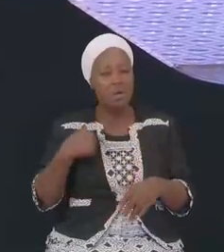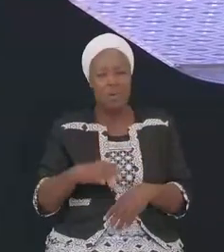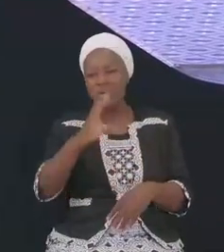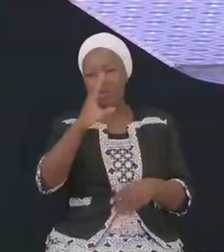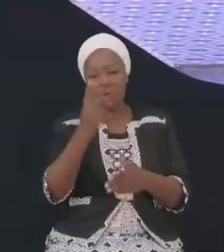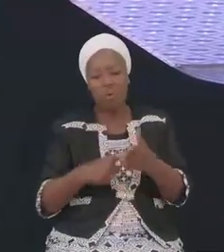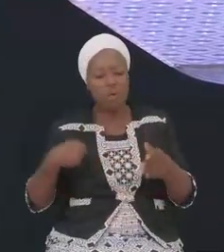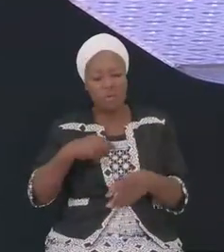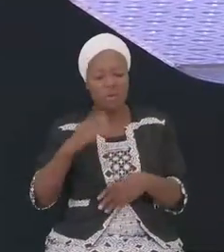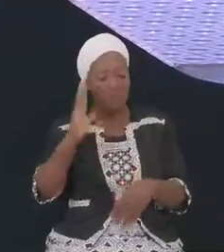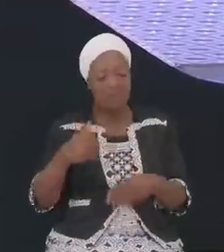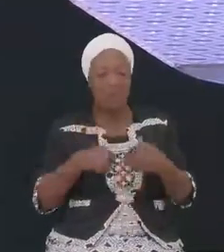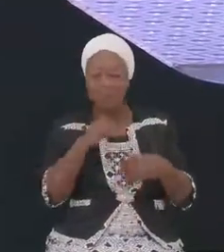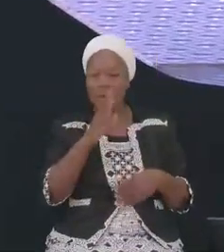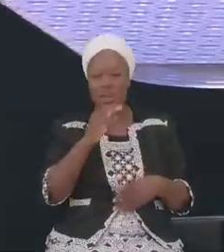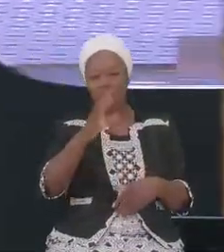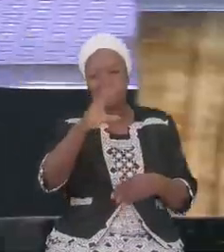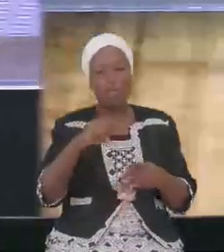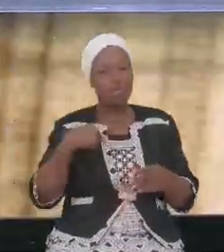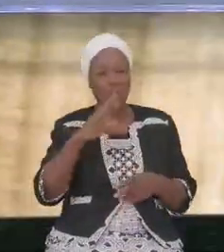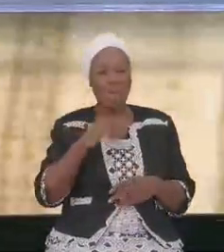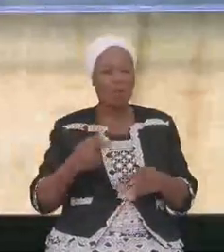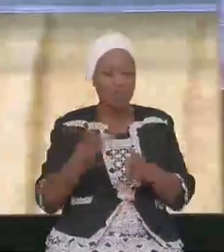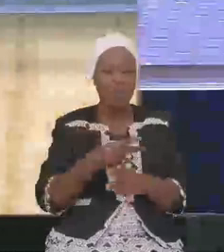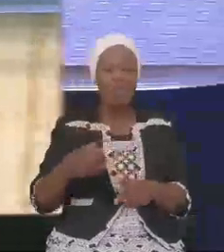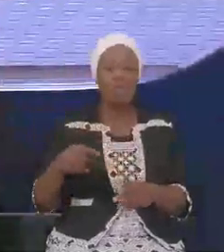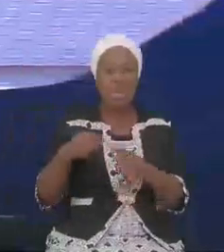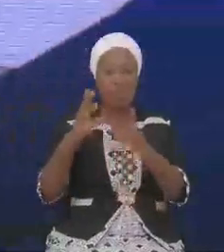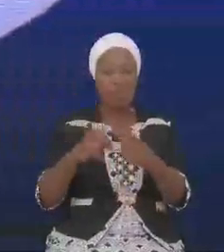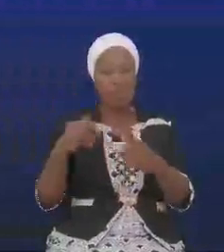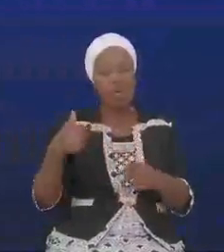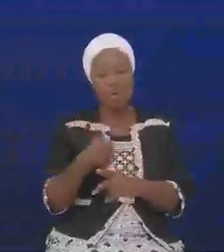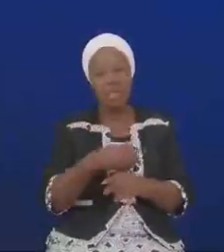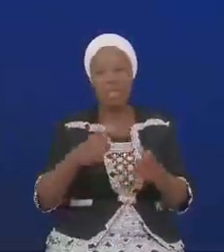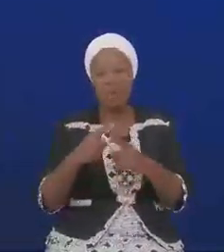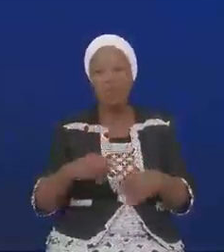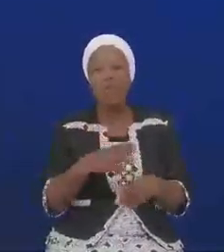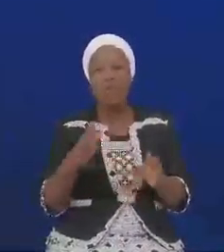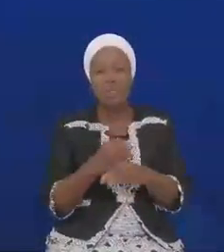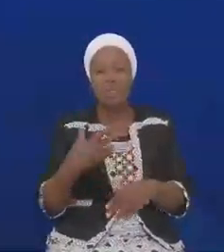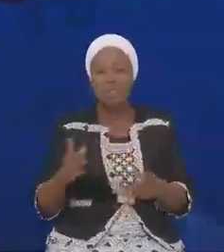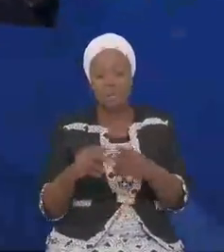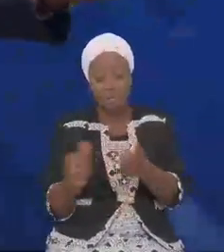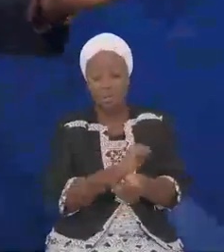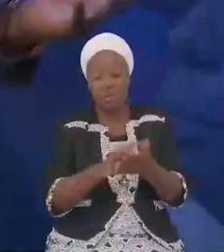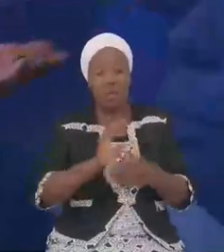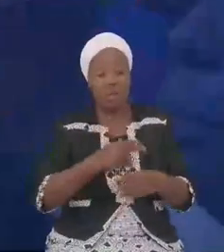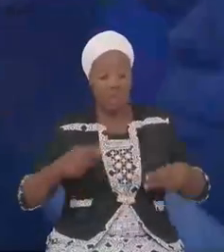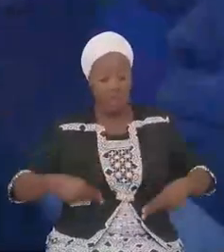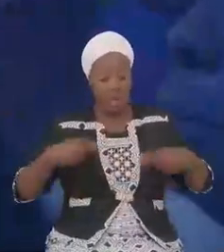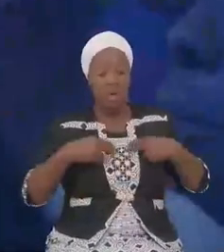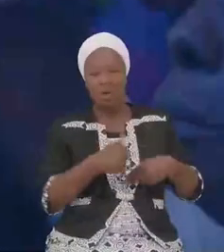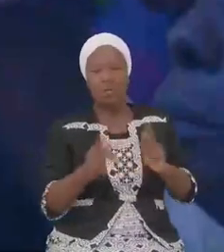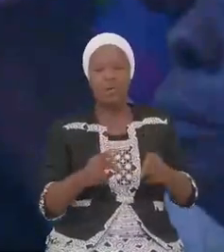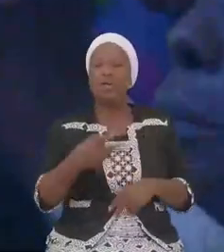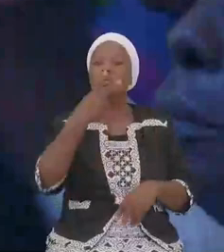ennemi. Et nous prenons ce qui détruit notre santé. De qu'un le fume,